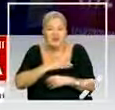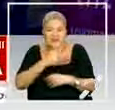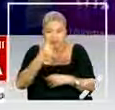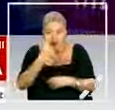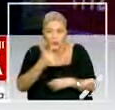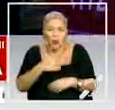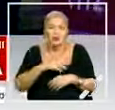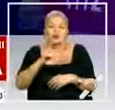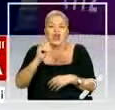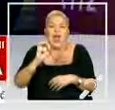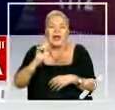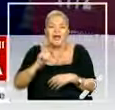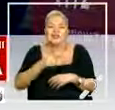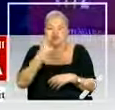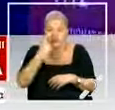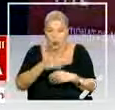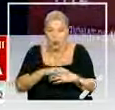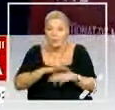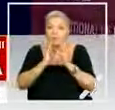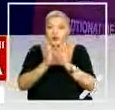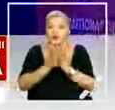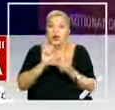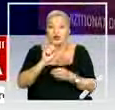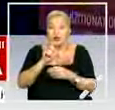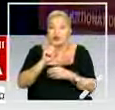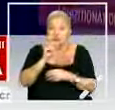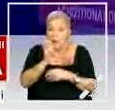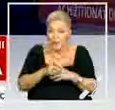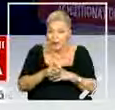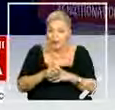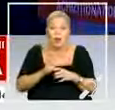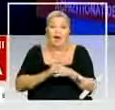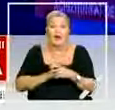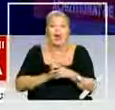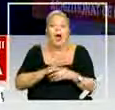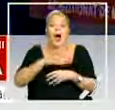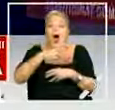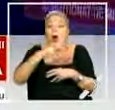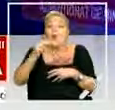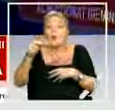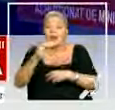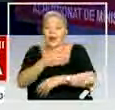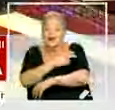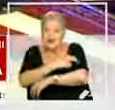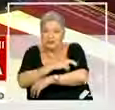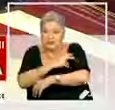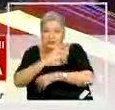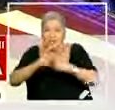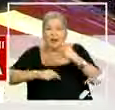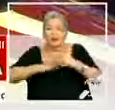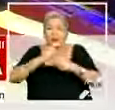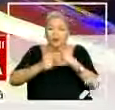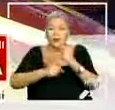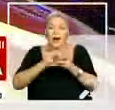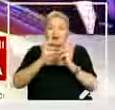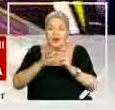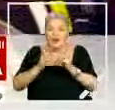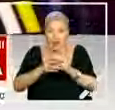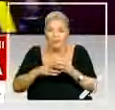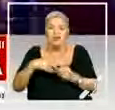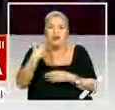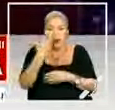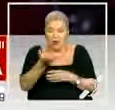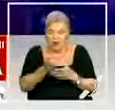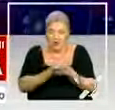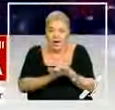la Elias. În total, 12 persoane au fost externate în urma tratamentelor